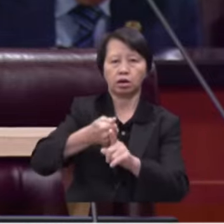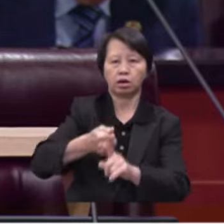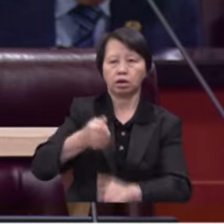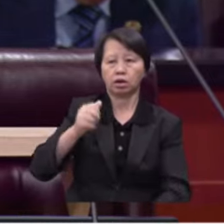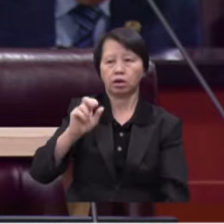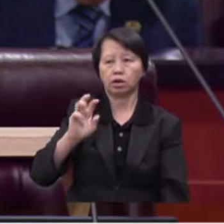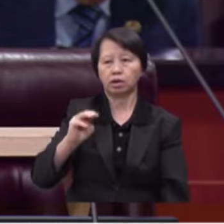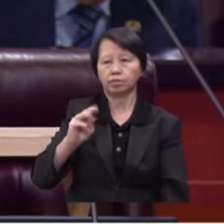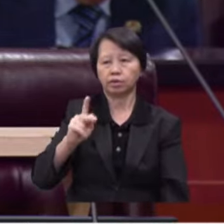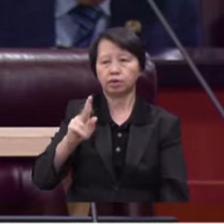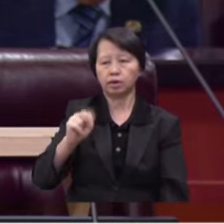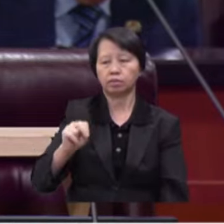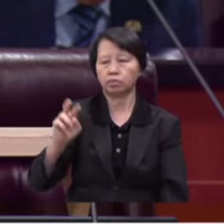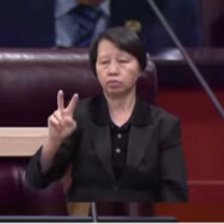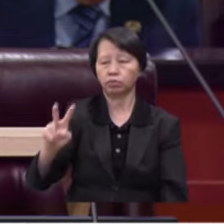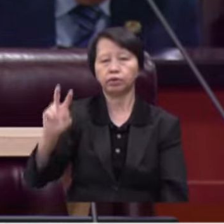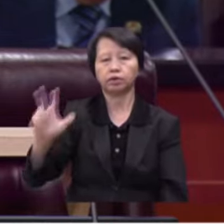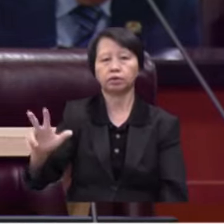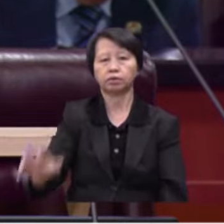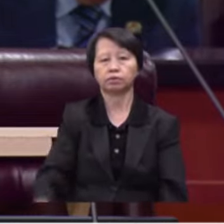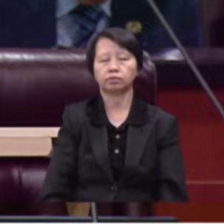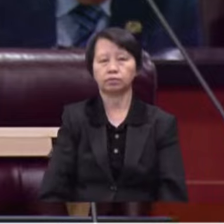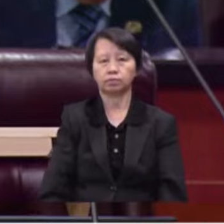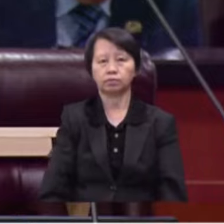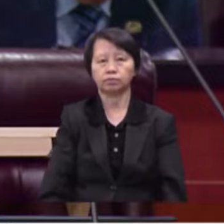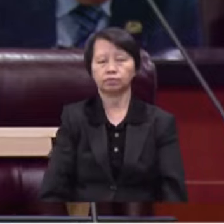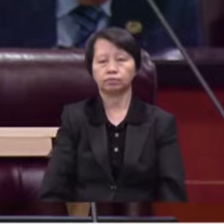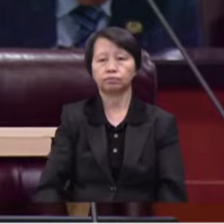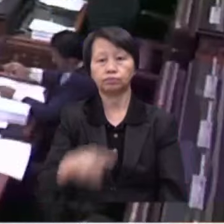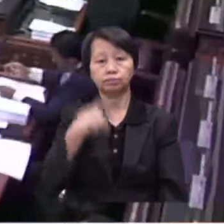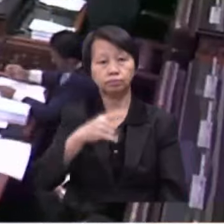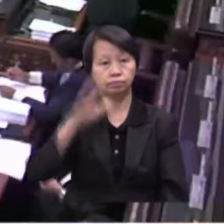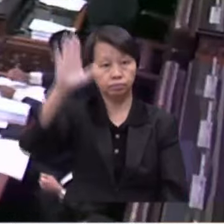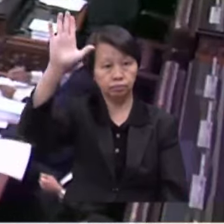MKN 23 terima kasih Assalamualaikum